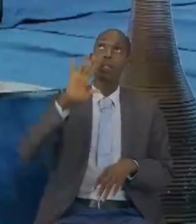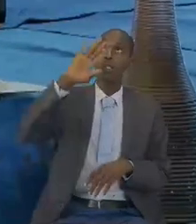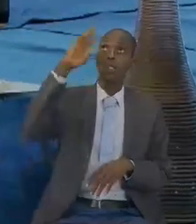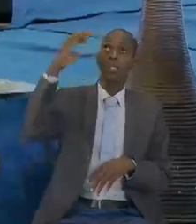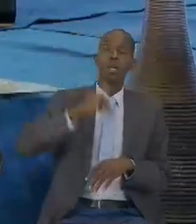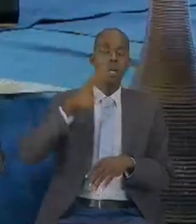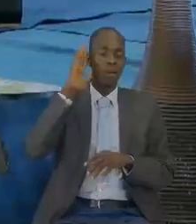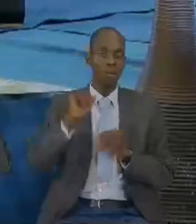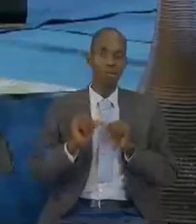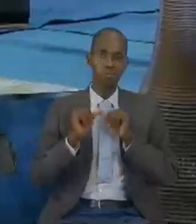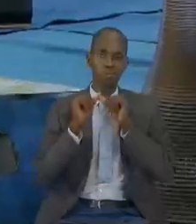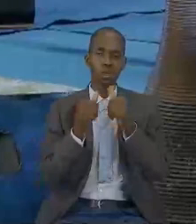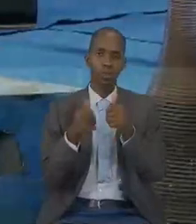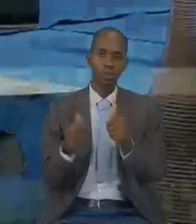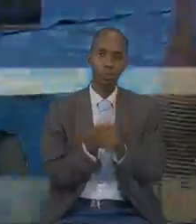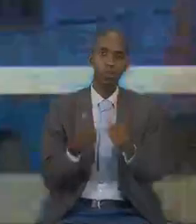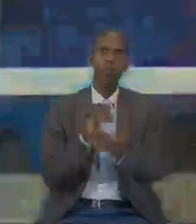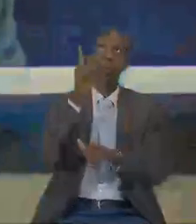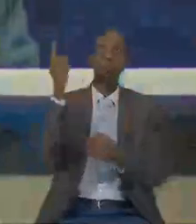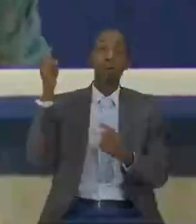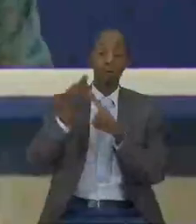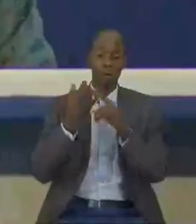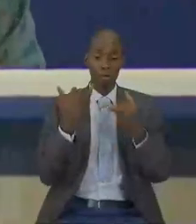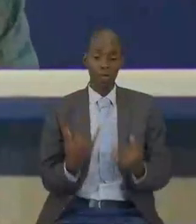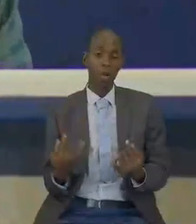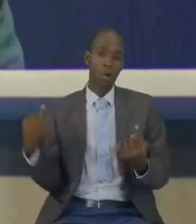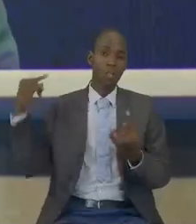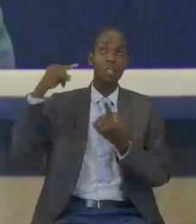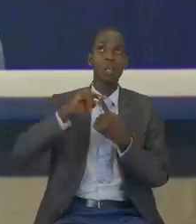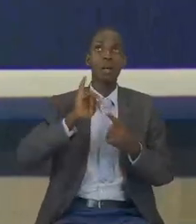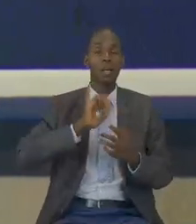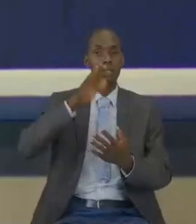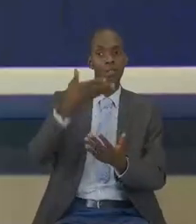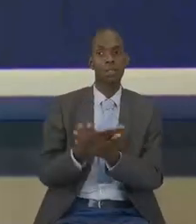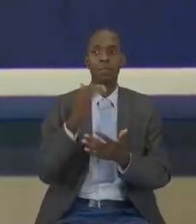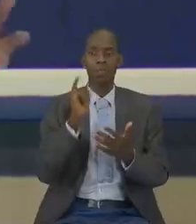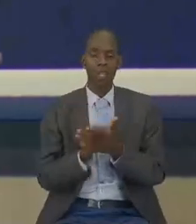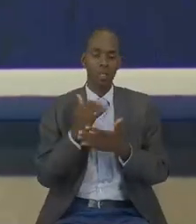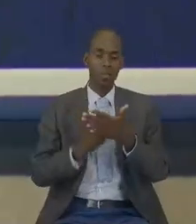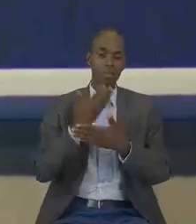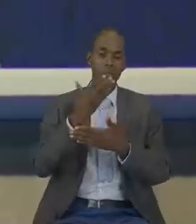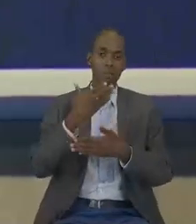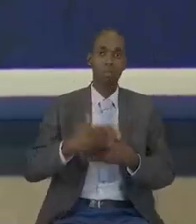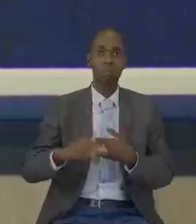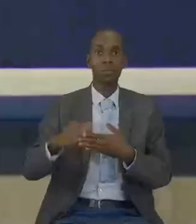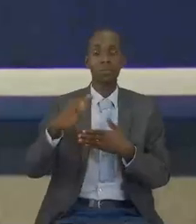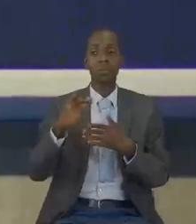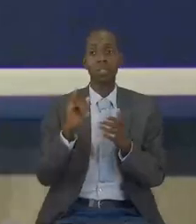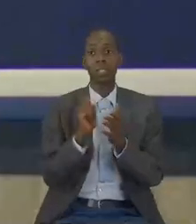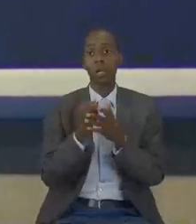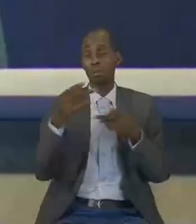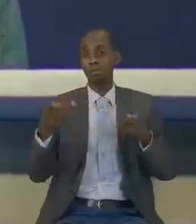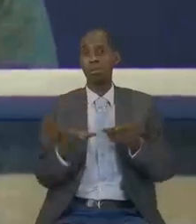ta grâce, je vais continuer à te suivre à pas de maintenant jusqu'à ce que je me retrouve